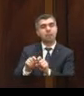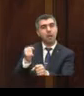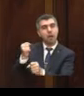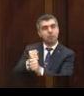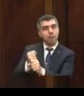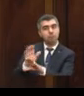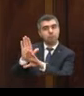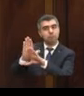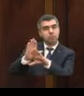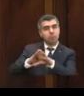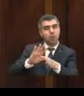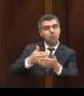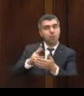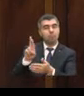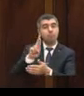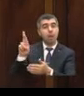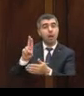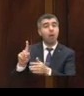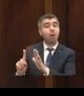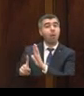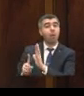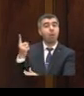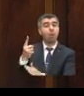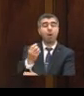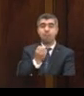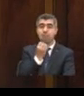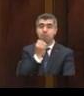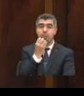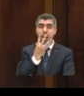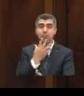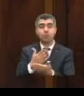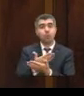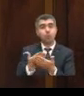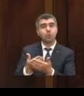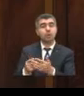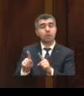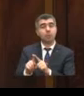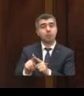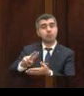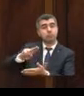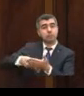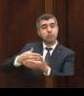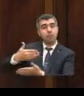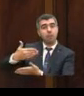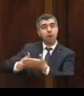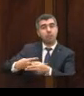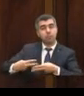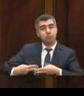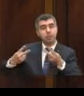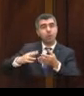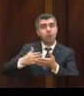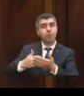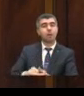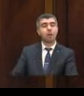والتعليمات الملكية في بداية مارس الماضي، عندما قرر حفظه الله إعطاء الأسبقية